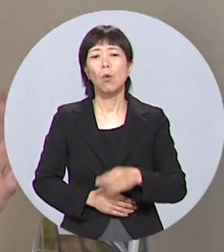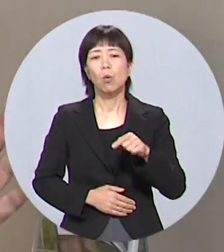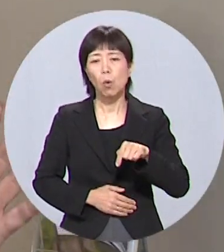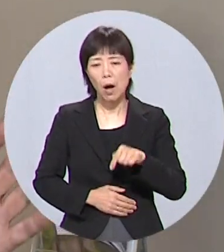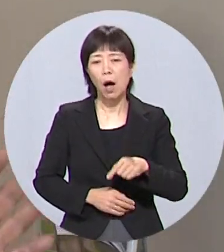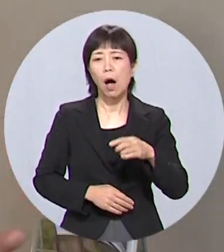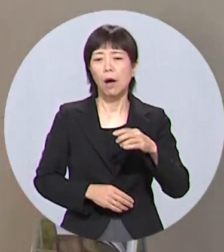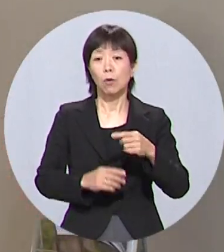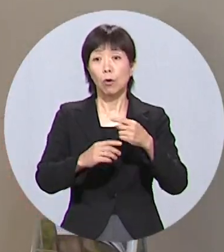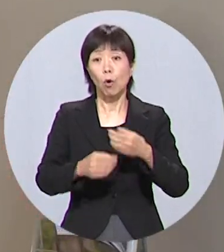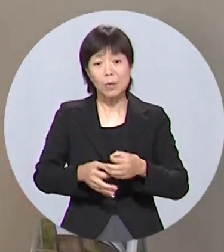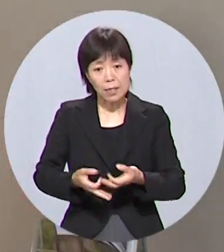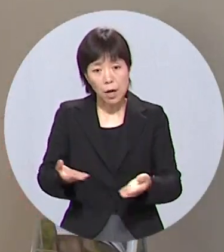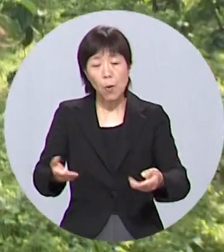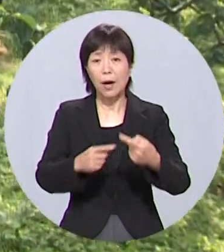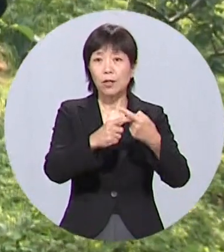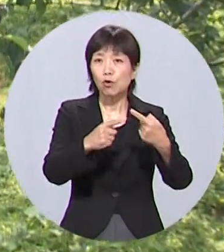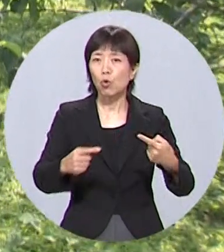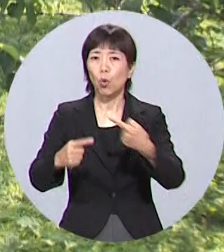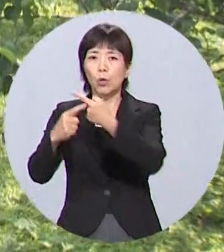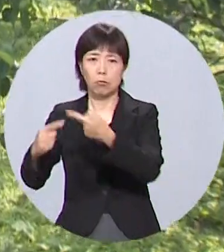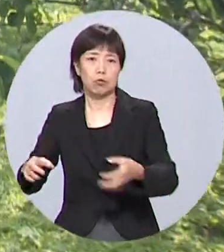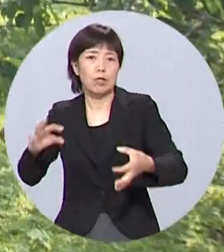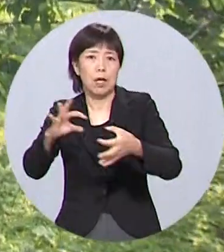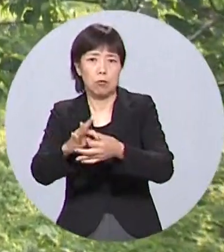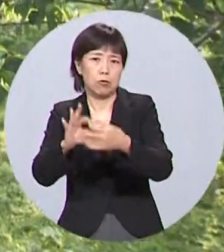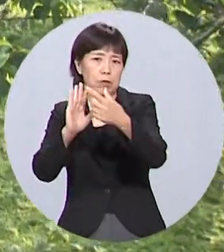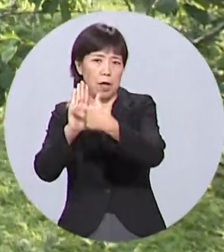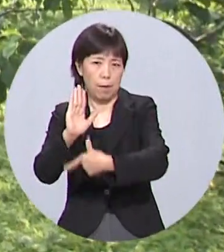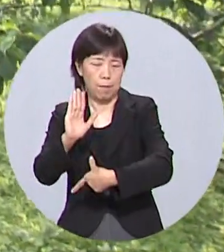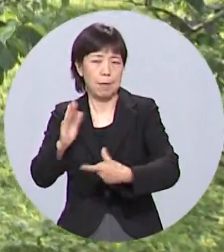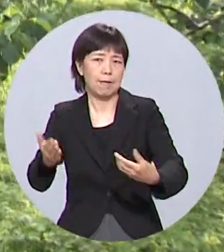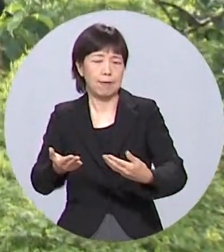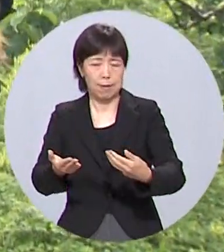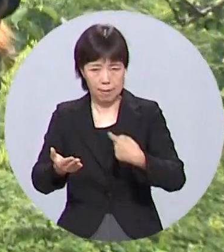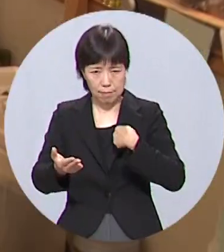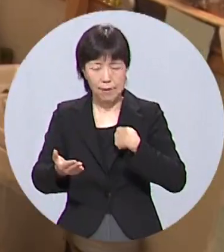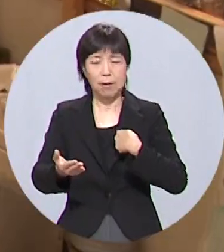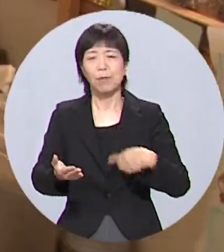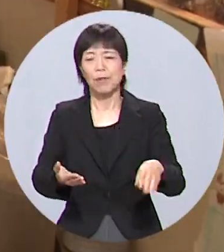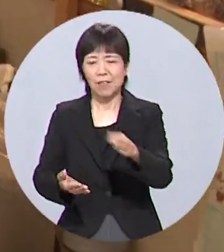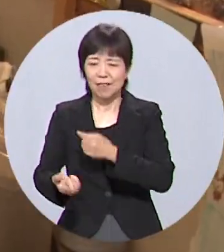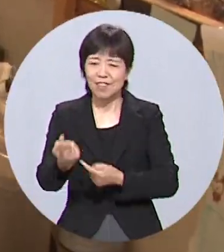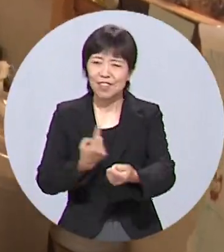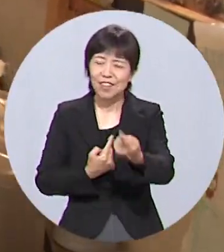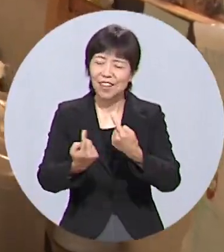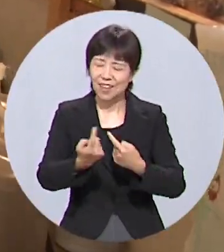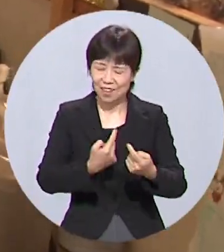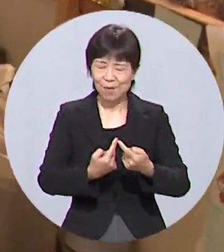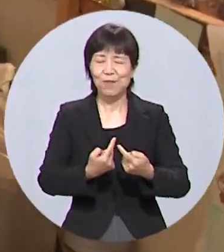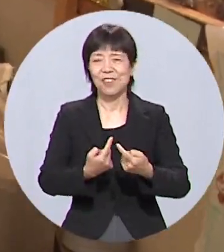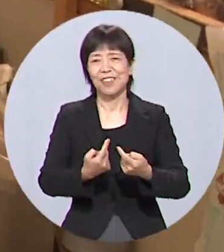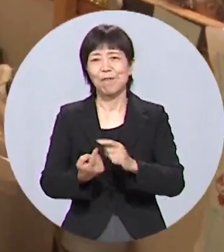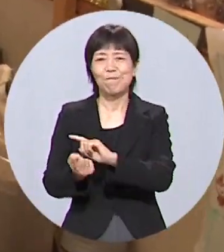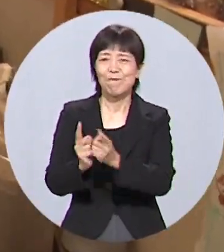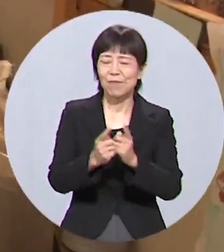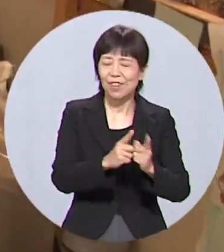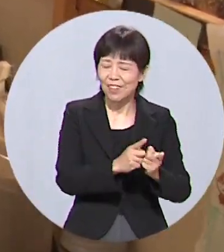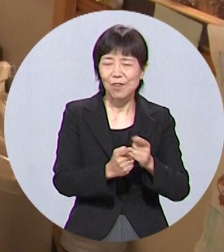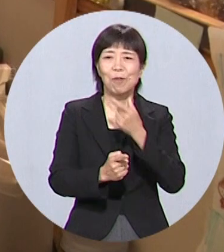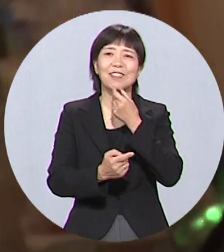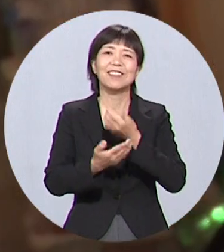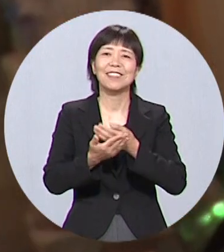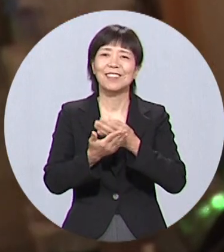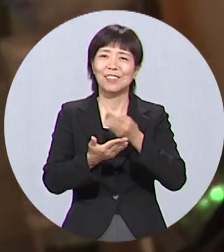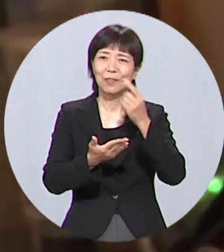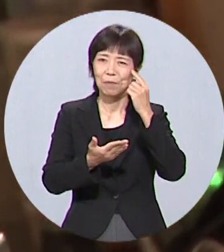人をつなぐっていうテーマでやってるので、はい、まあ、たくさん梅を皆さん召し上がっていただいて、まあ、いろんな人とつながれたらなって、あと梅の良